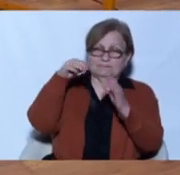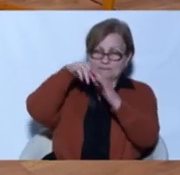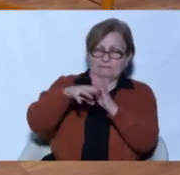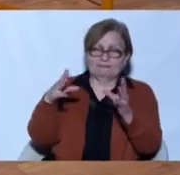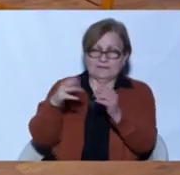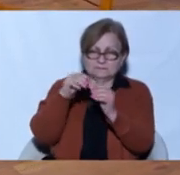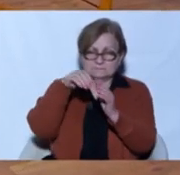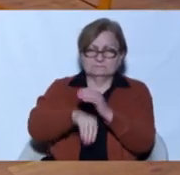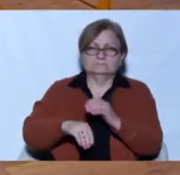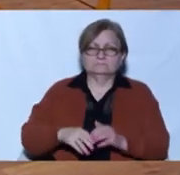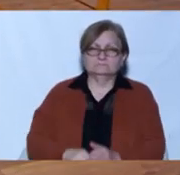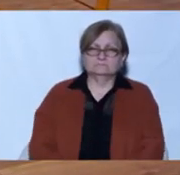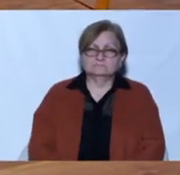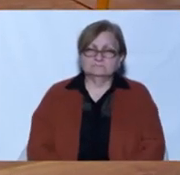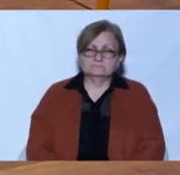მაგალითად,